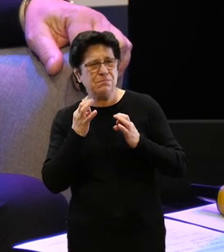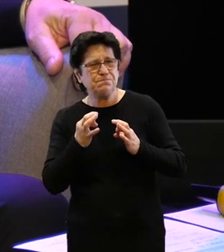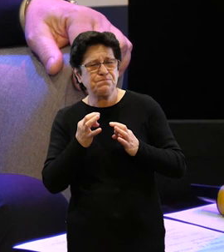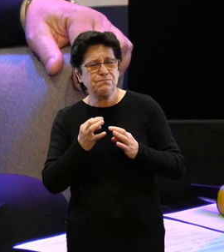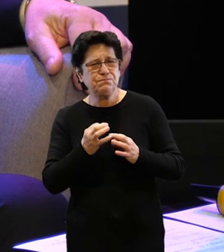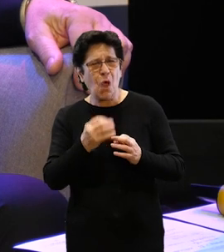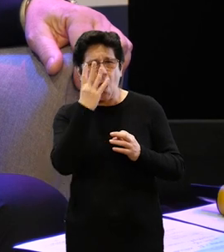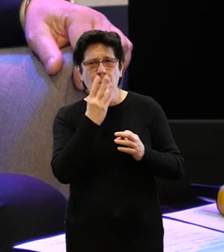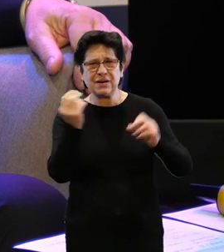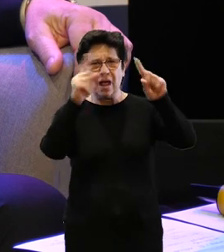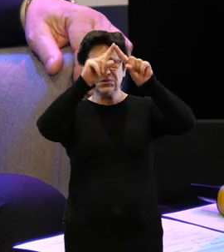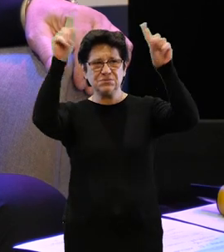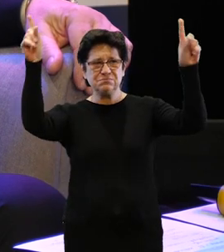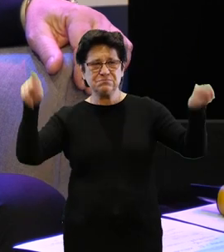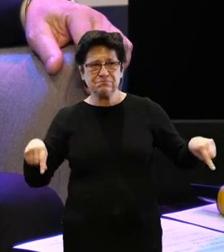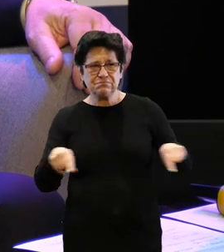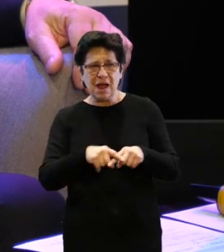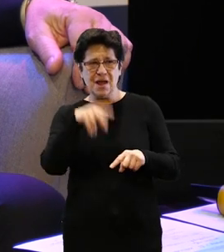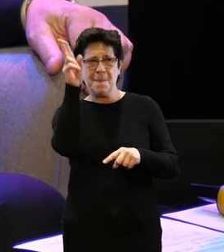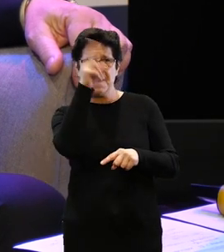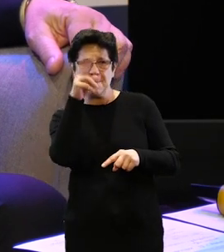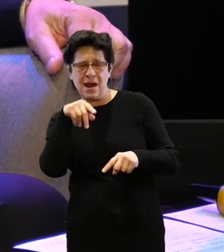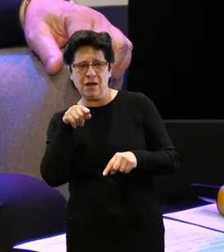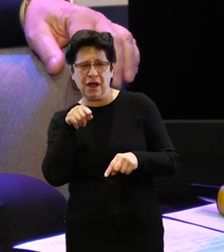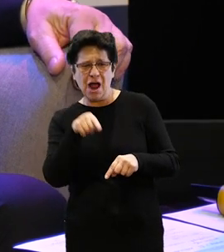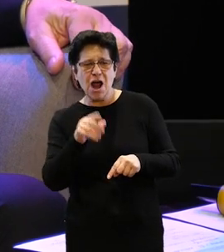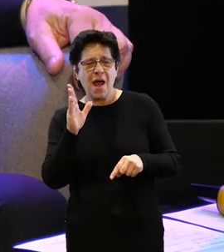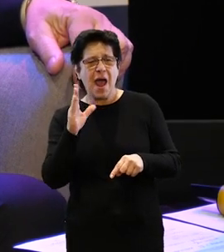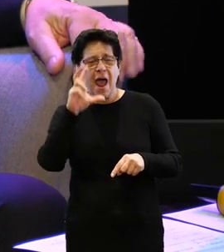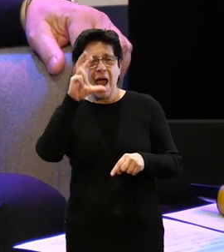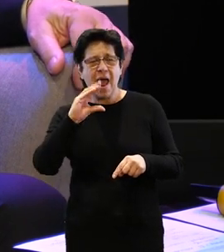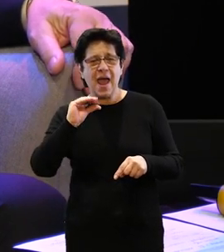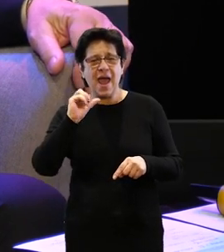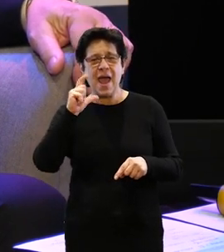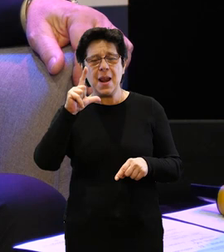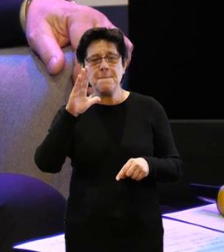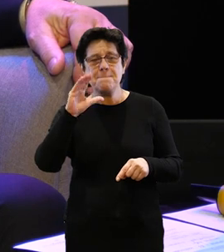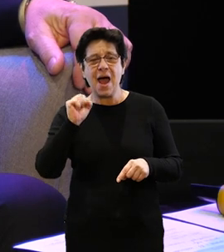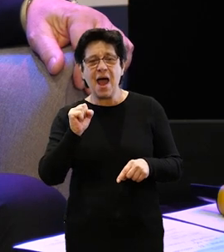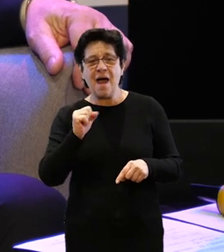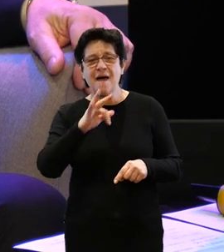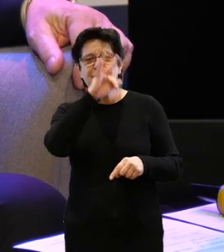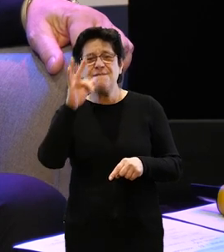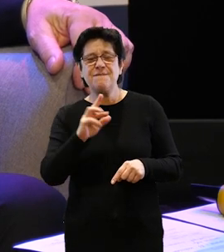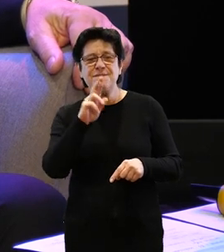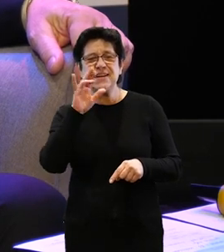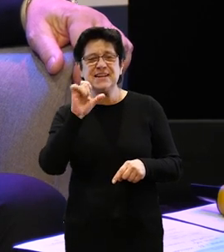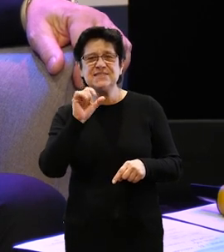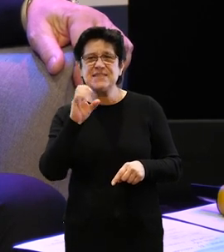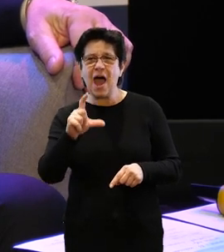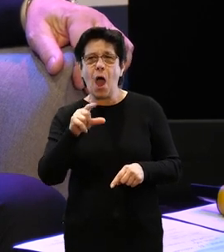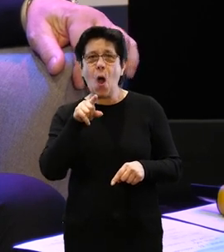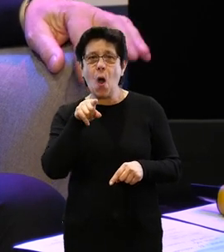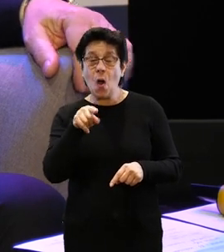obrazu namalowanego przez frit sbla ponieważ ten Fritz był takim trochę